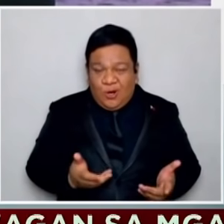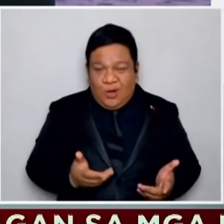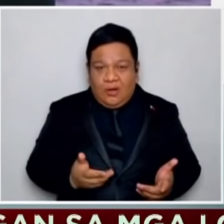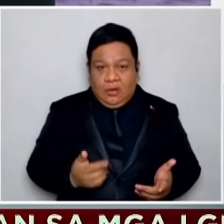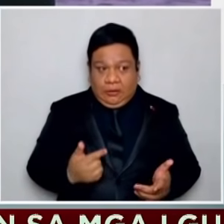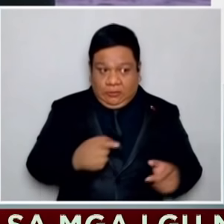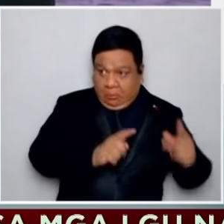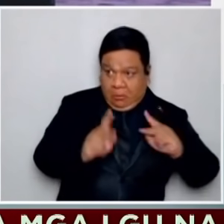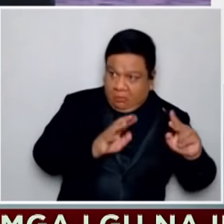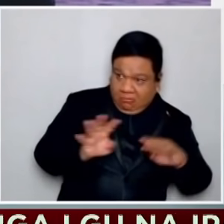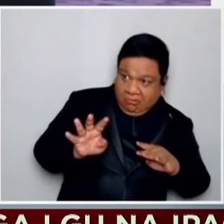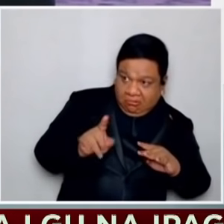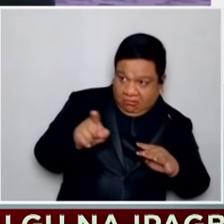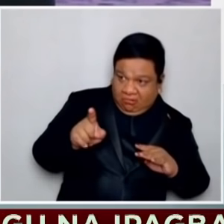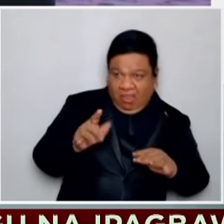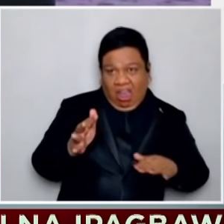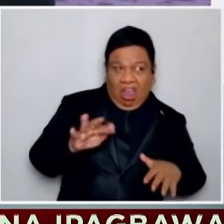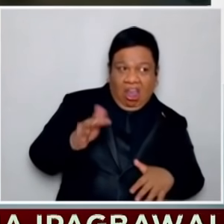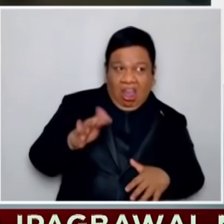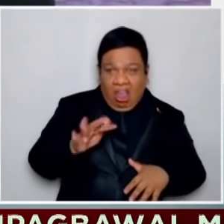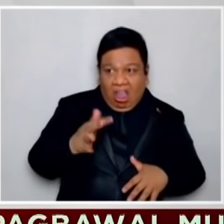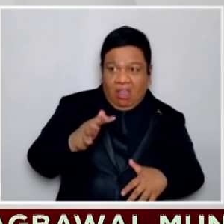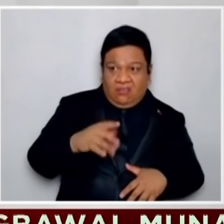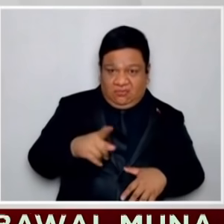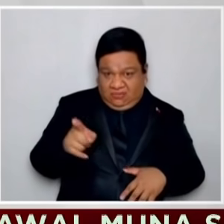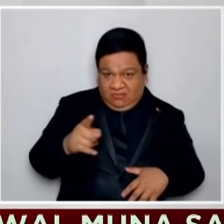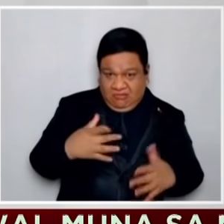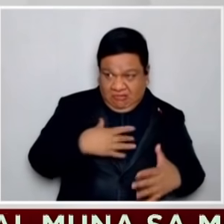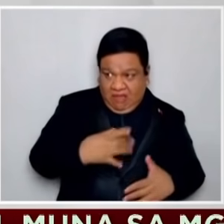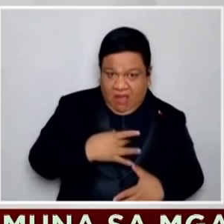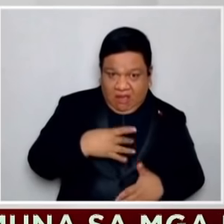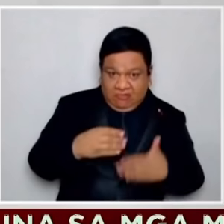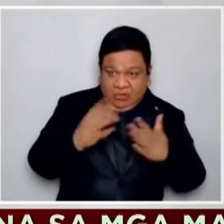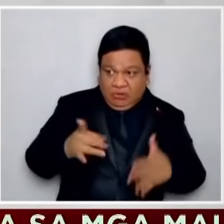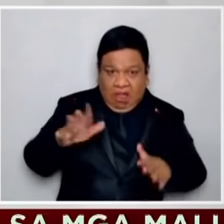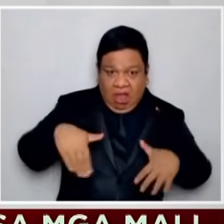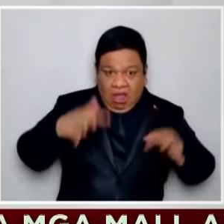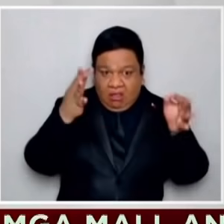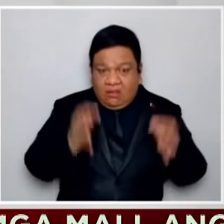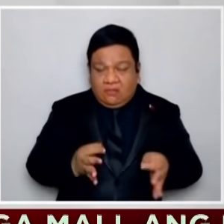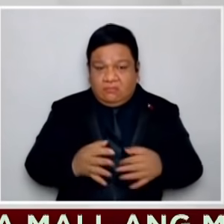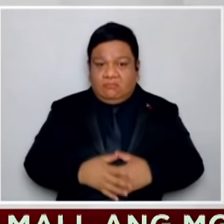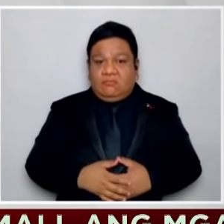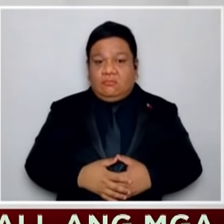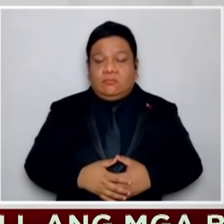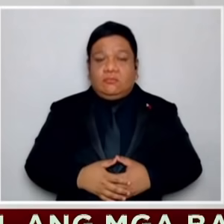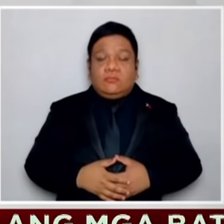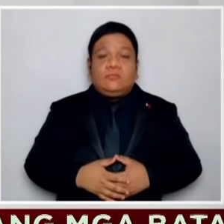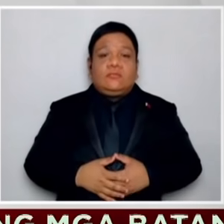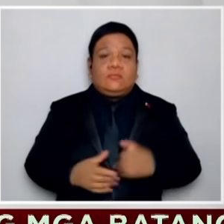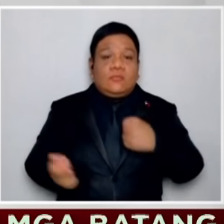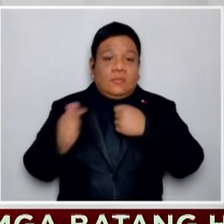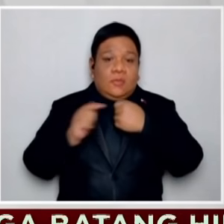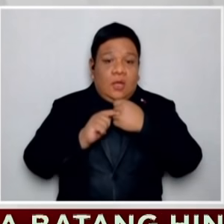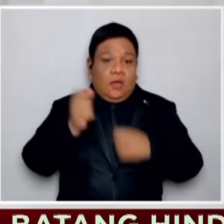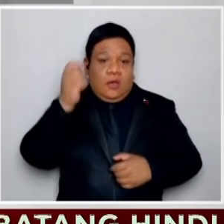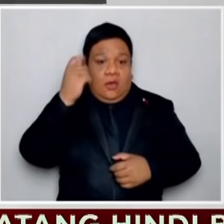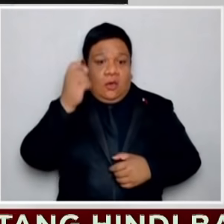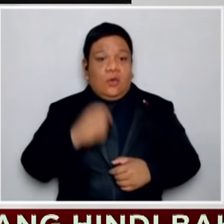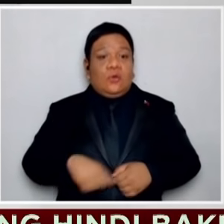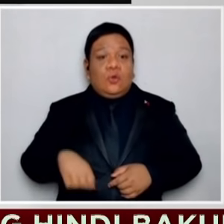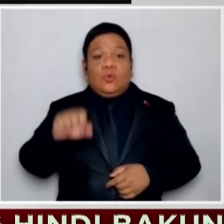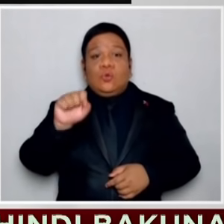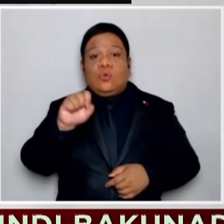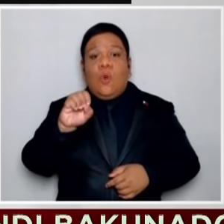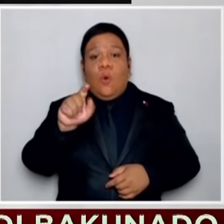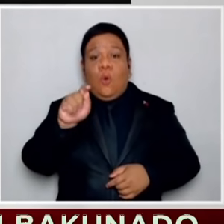like leaders who are undecided. Hindi naman magpapakakampante si Soto kahit pa lumabas na nangunguna siya